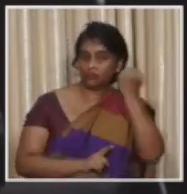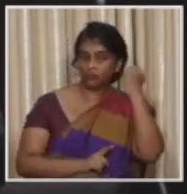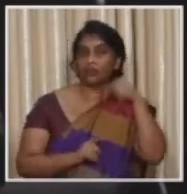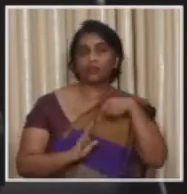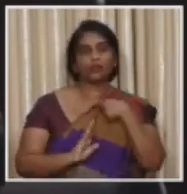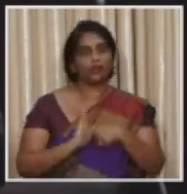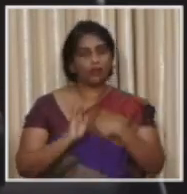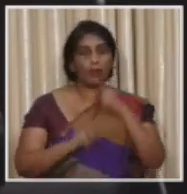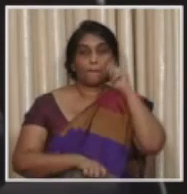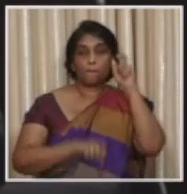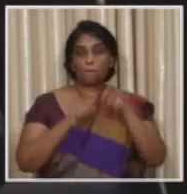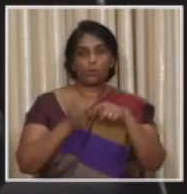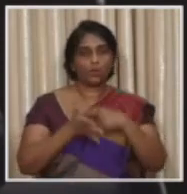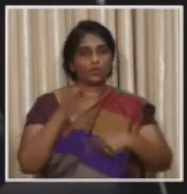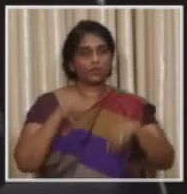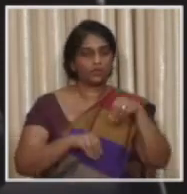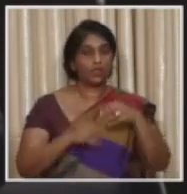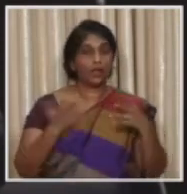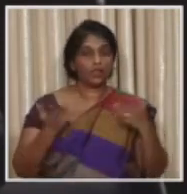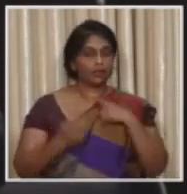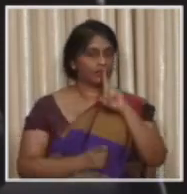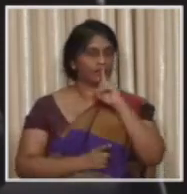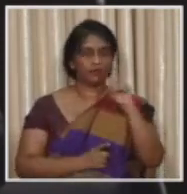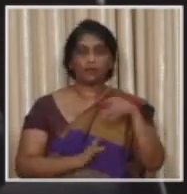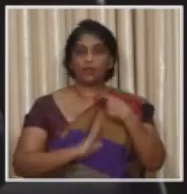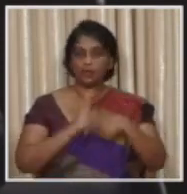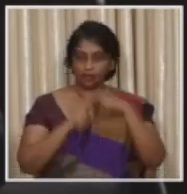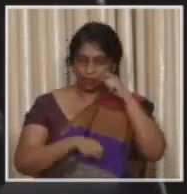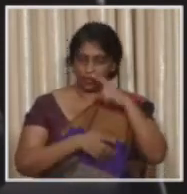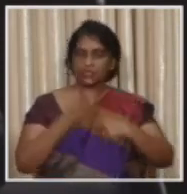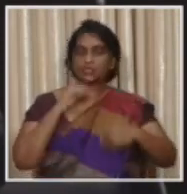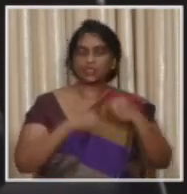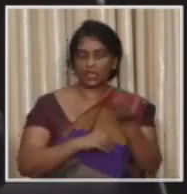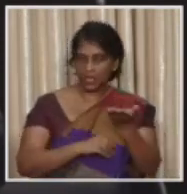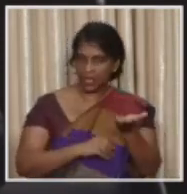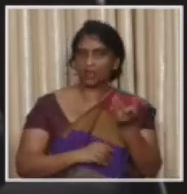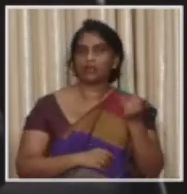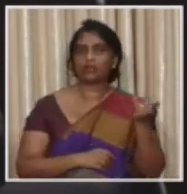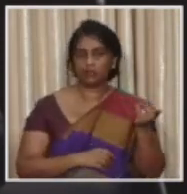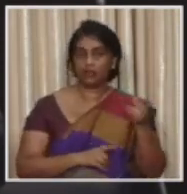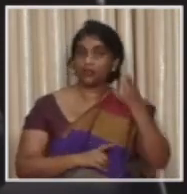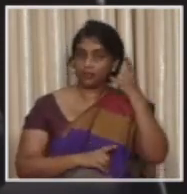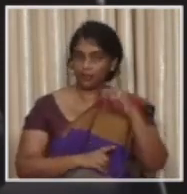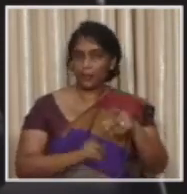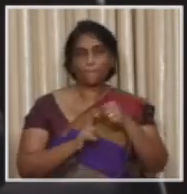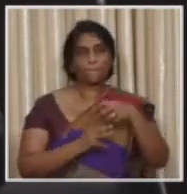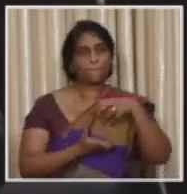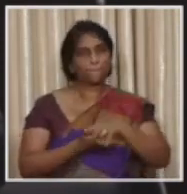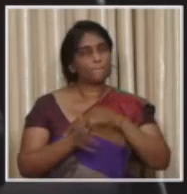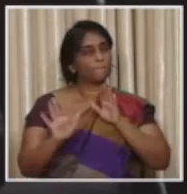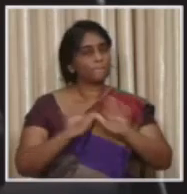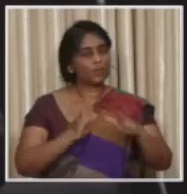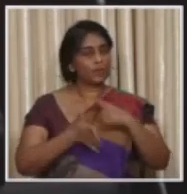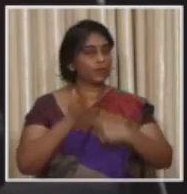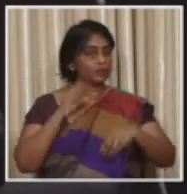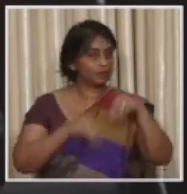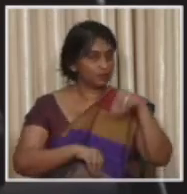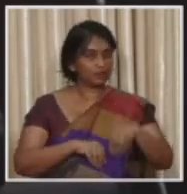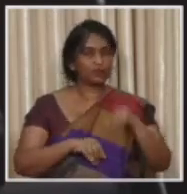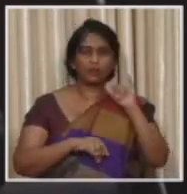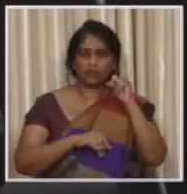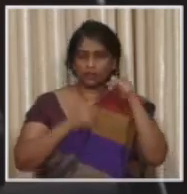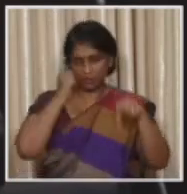මේ රටේ ජනතාව ඡන්ද ඉල්ලන්නේ නැහැ කියලා කියන්න එපා. මේ රටේ ජනතාව ඡන්දයක් ඉල්ලනවා. එනිසා තමයි පළාත් පාලන ඡන්දය අද